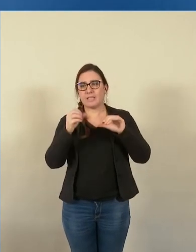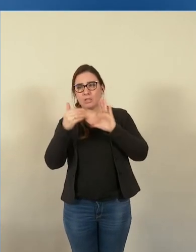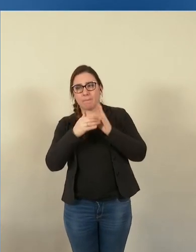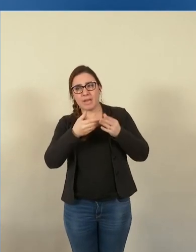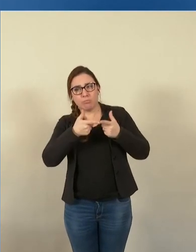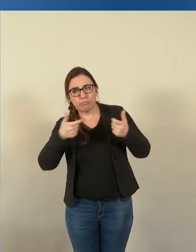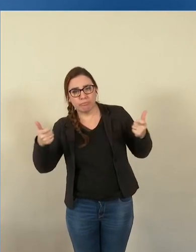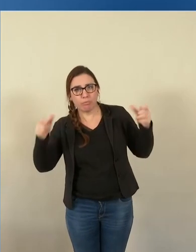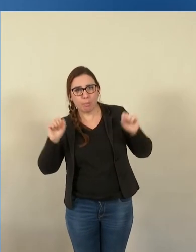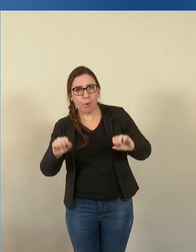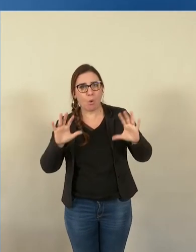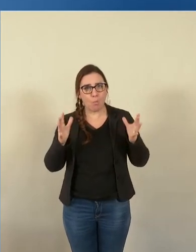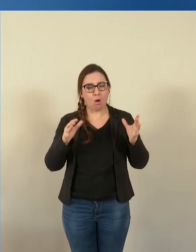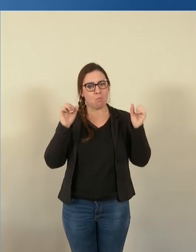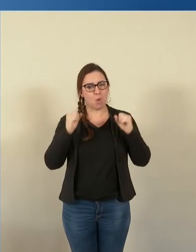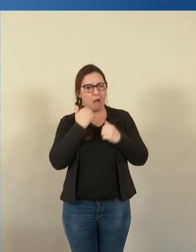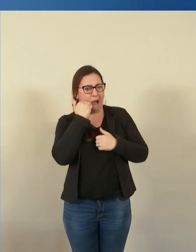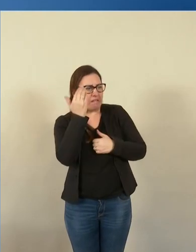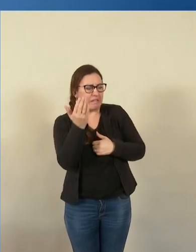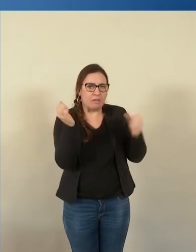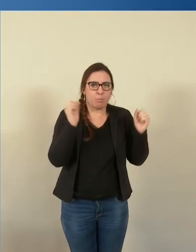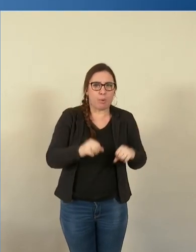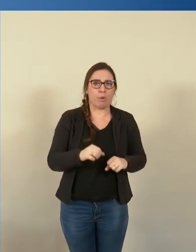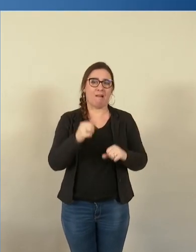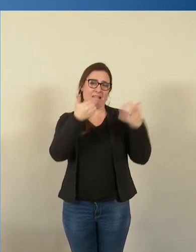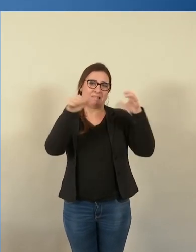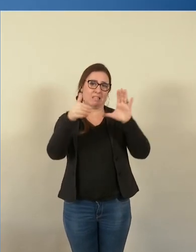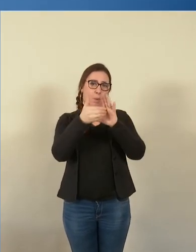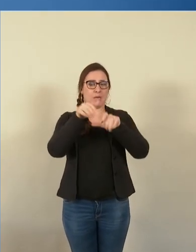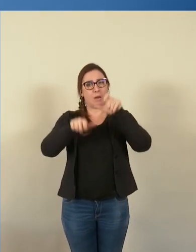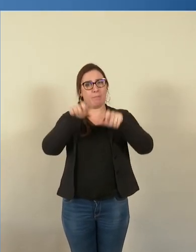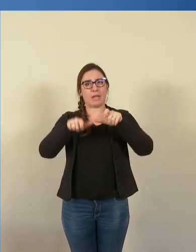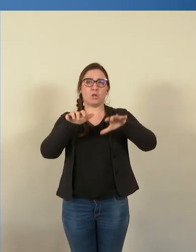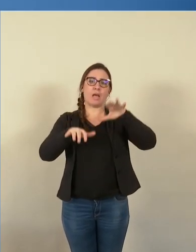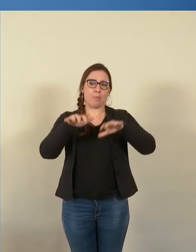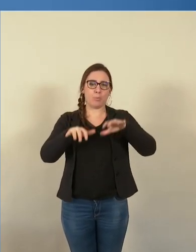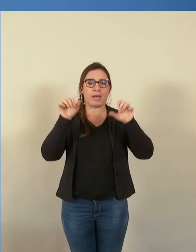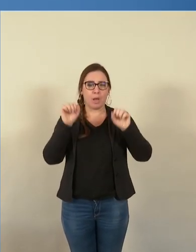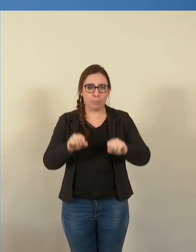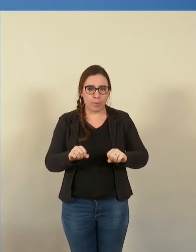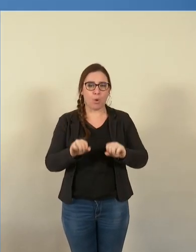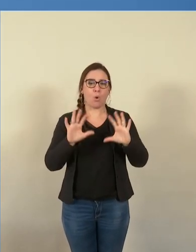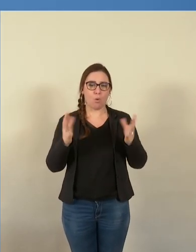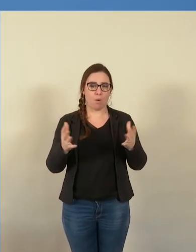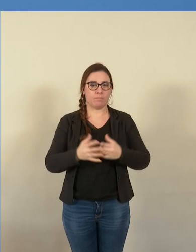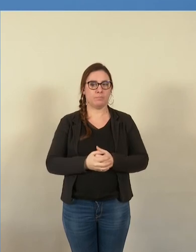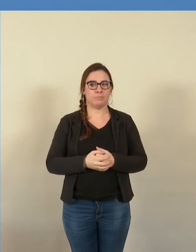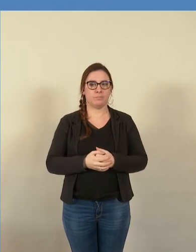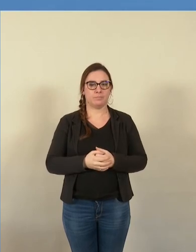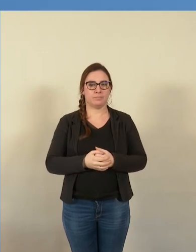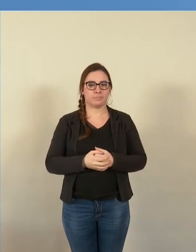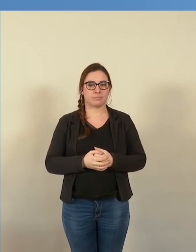vivant dans dans des conditions indigne et estime à 600000 le nombre de logements qui seraient qui seraient concernés derrière